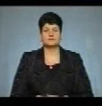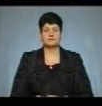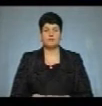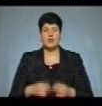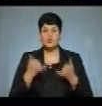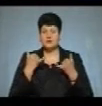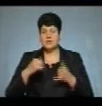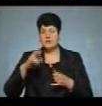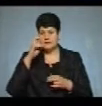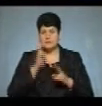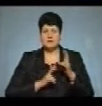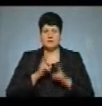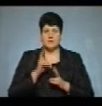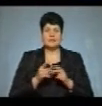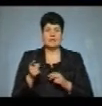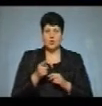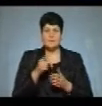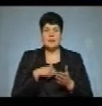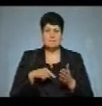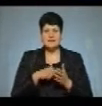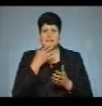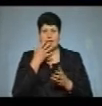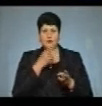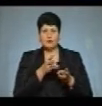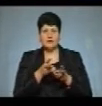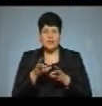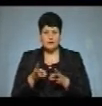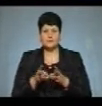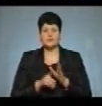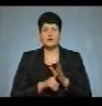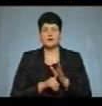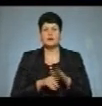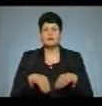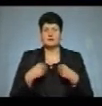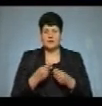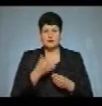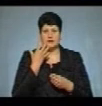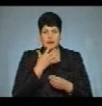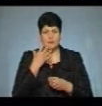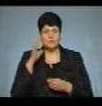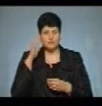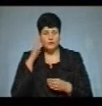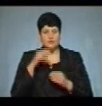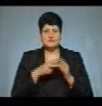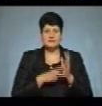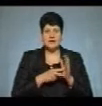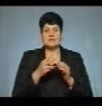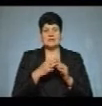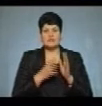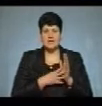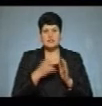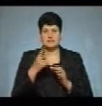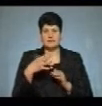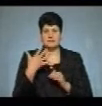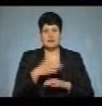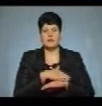Сьогодні комунальне підприємство «Тернопільміськтеплокомуненерго» запустило гарячу воду у будинках 17, 19 та 25 на вулиці